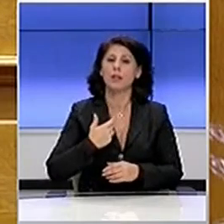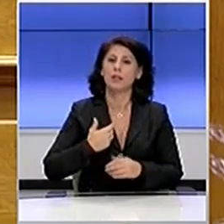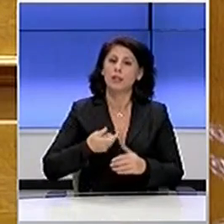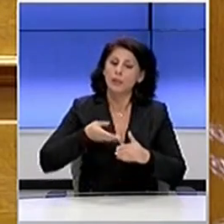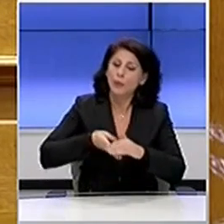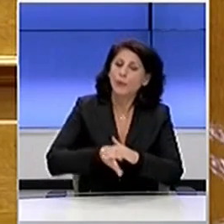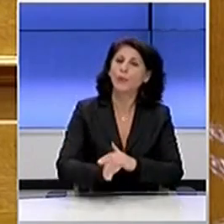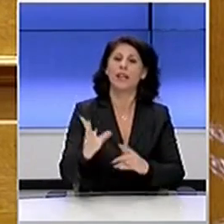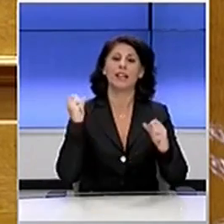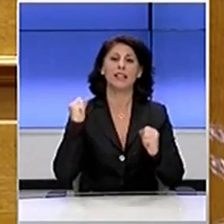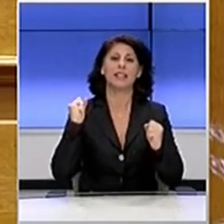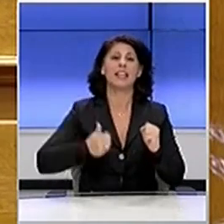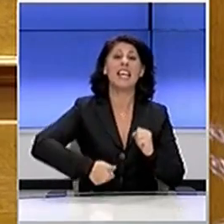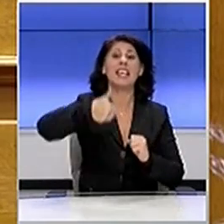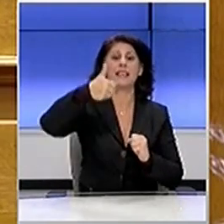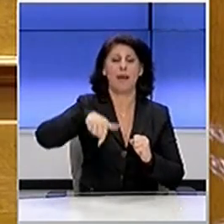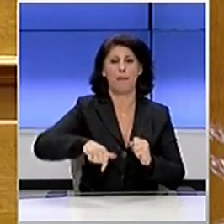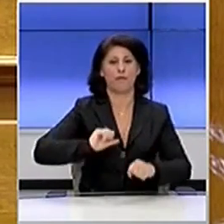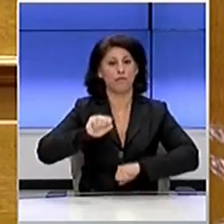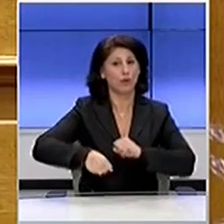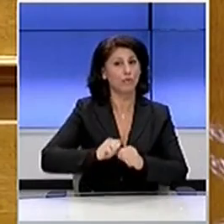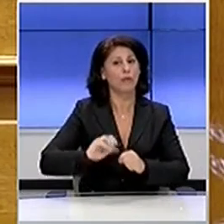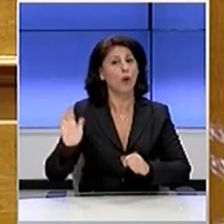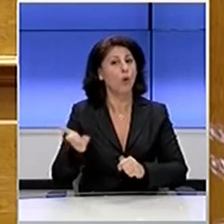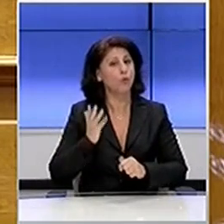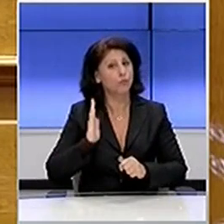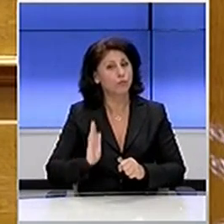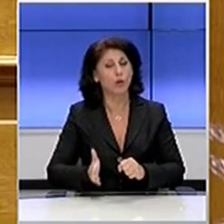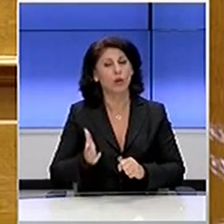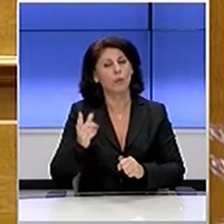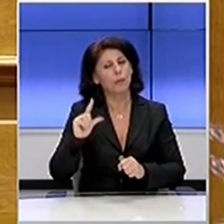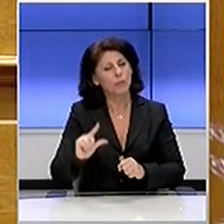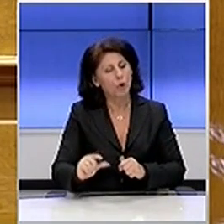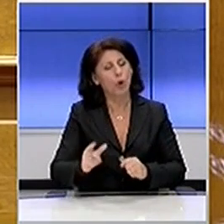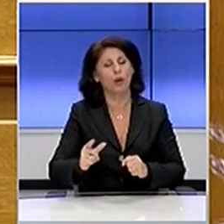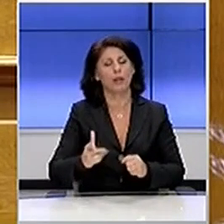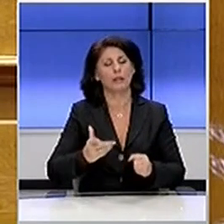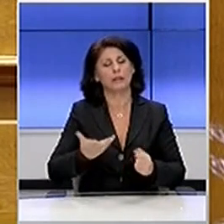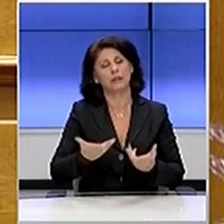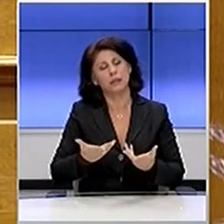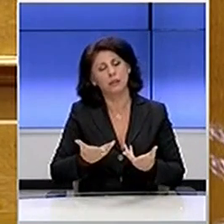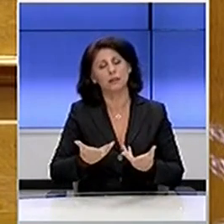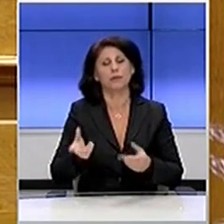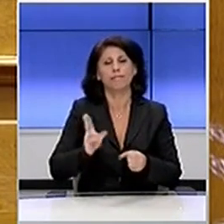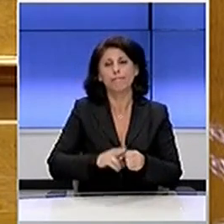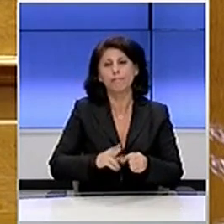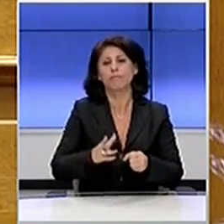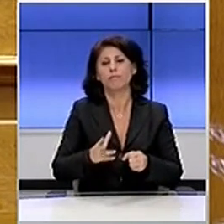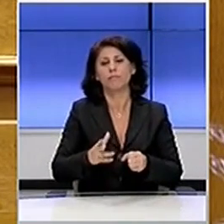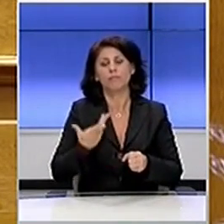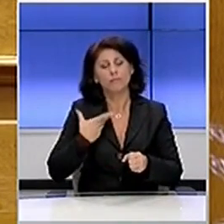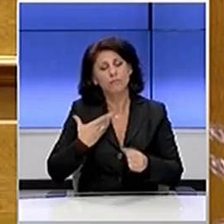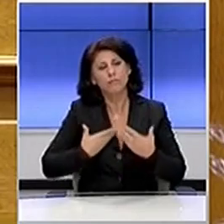νικητές από αυτήν τη μάχη με όσο το δυνατόν λιγότερα τραύματα, όσο το δυνατόν λιγότερες